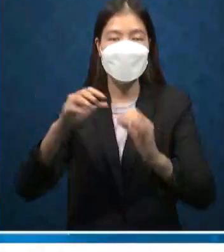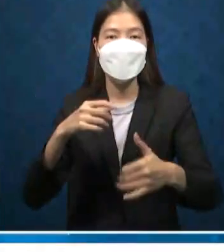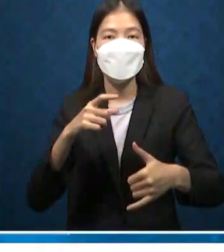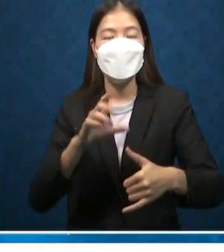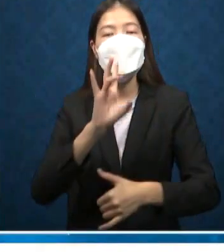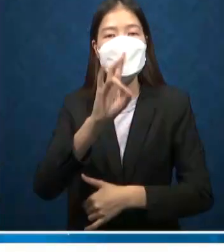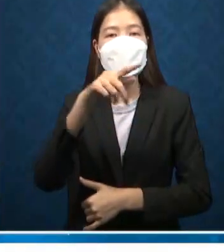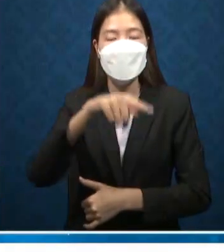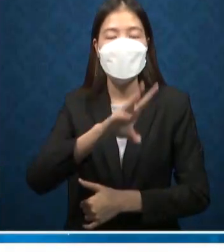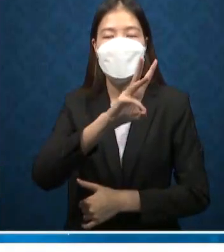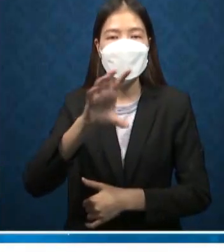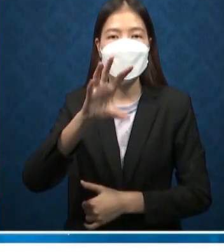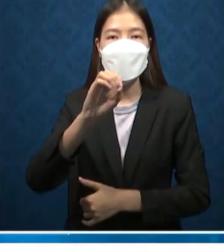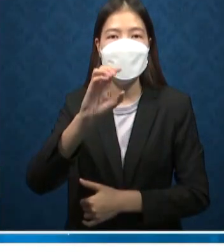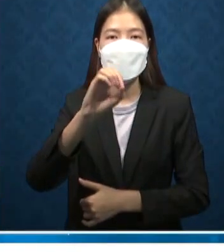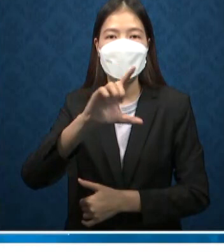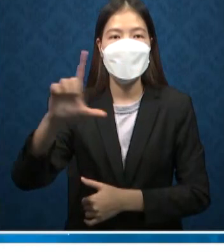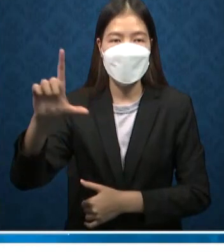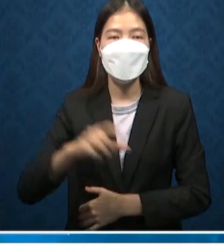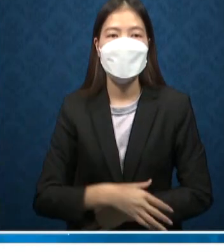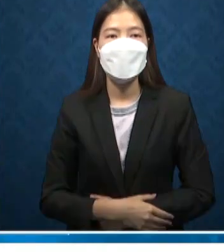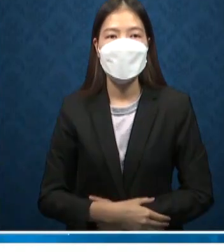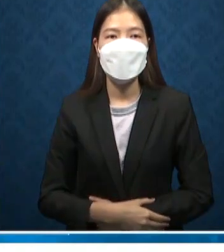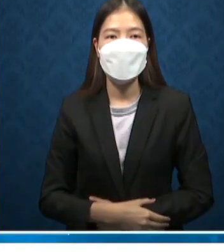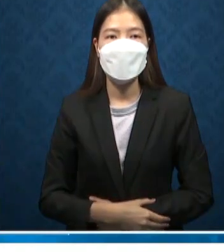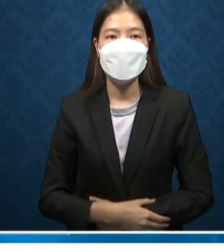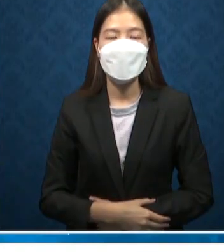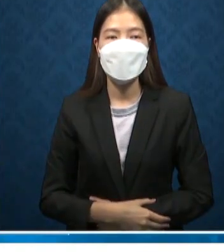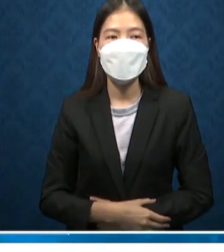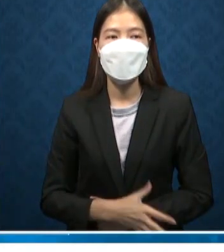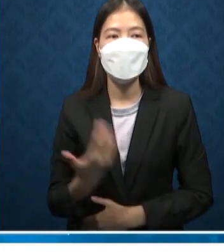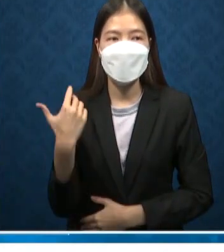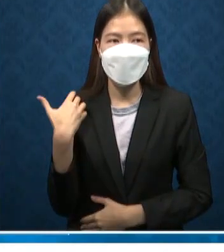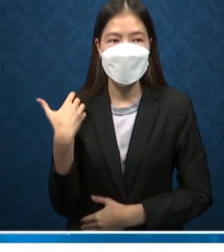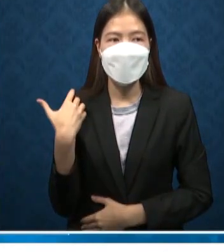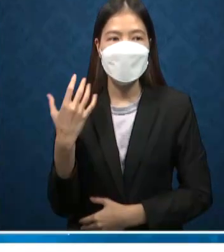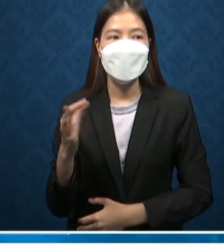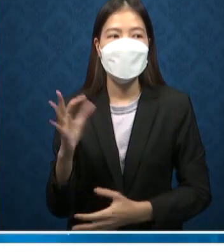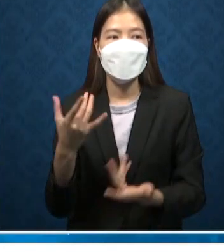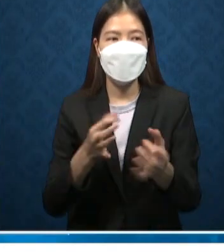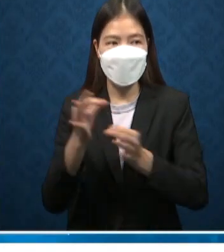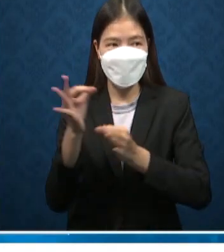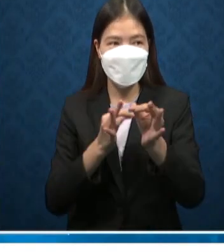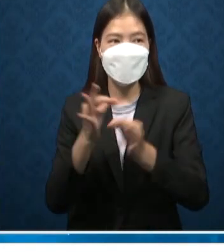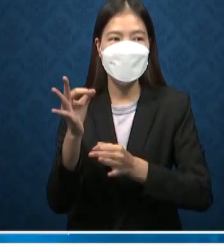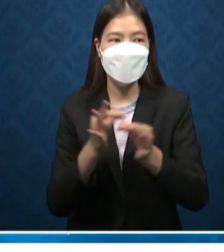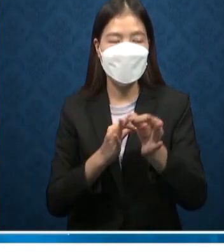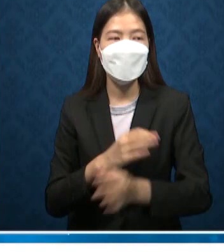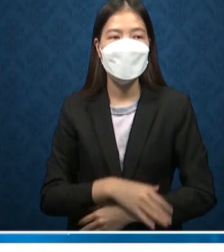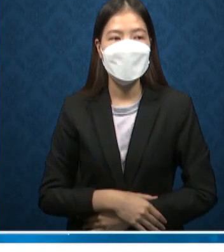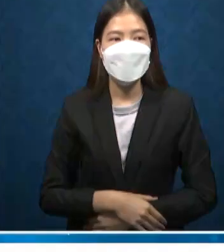ฐ 7,650 บาทนะครับผมขออนุญาตกลับเรียนว่า